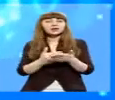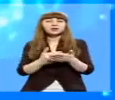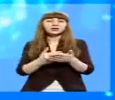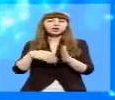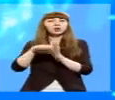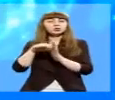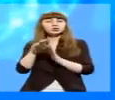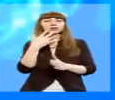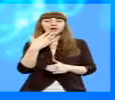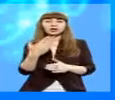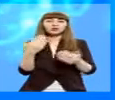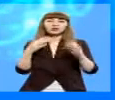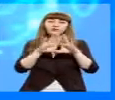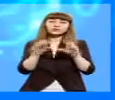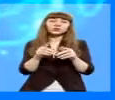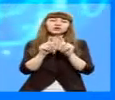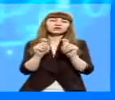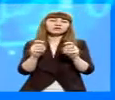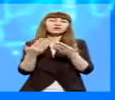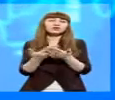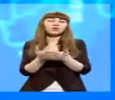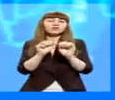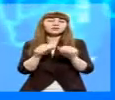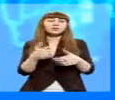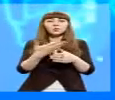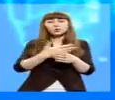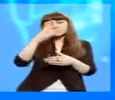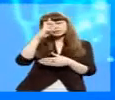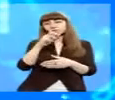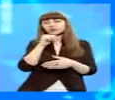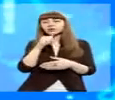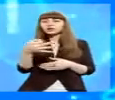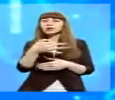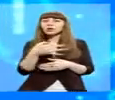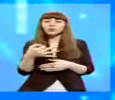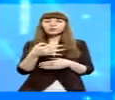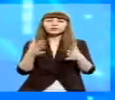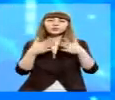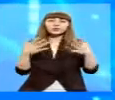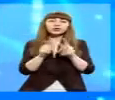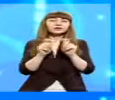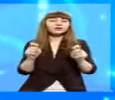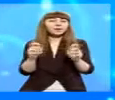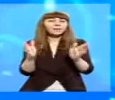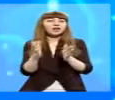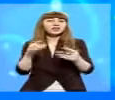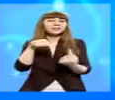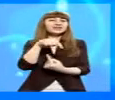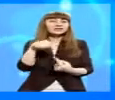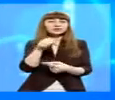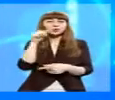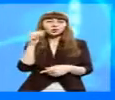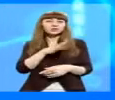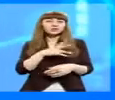бұл бағдарлама аясында әлде тың мүмкіндіктер жасалуда. Осынай ауданда мемлекет жәрдемінің арқасында шағын бизнес нысандары көптеп